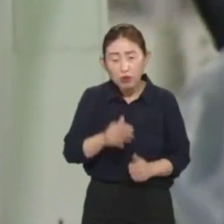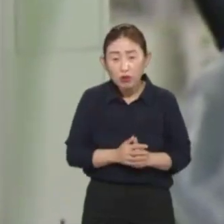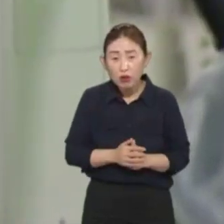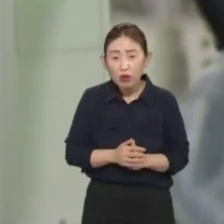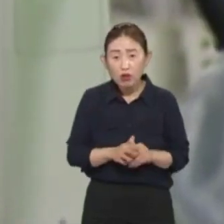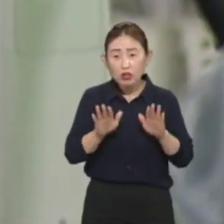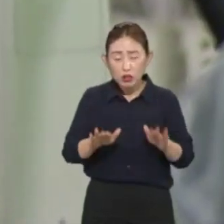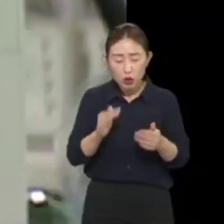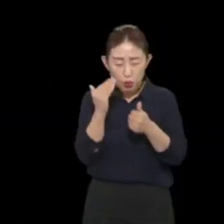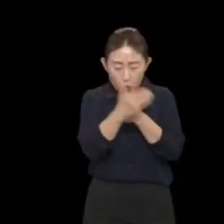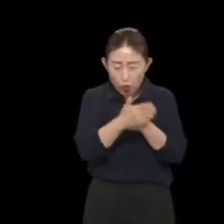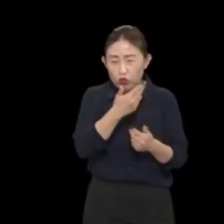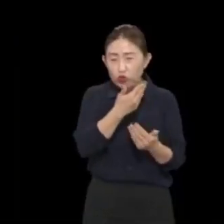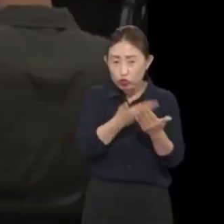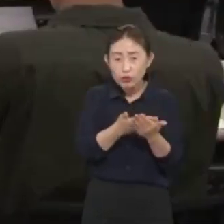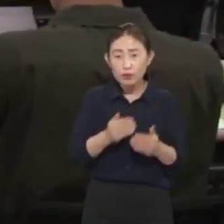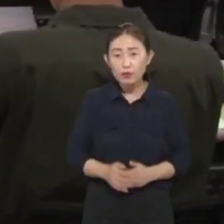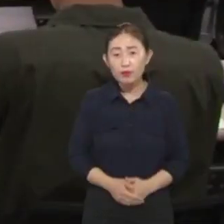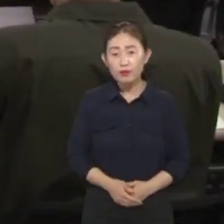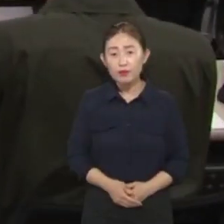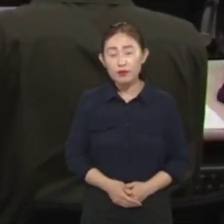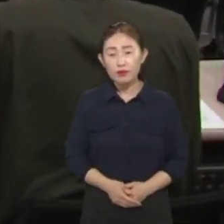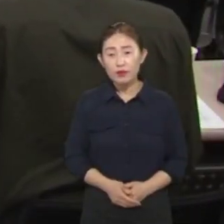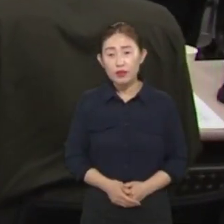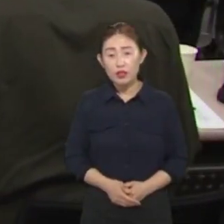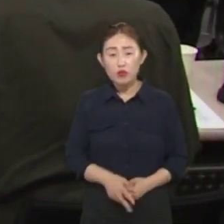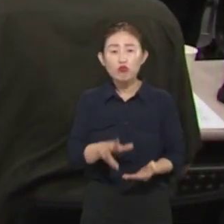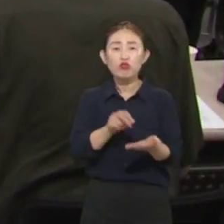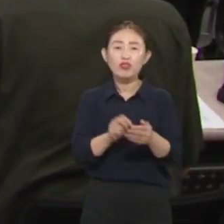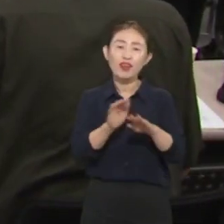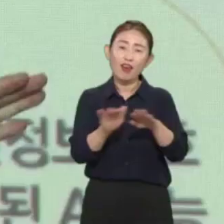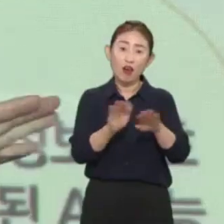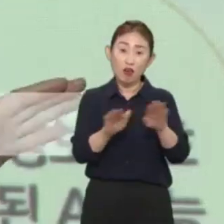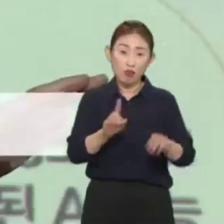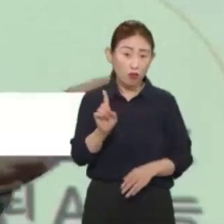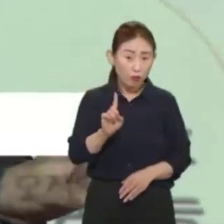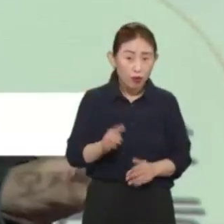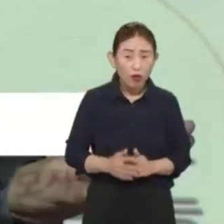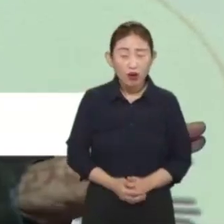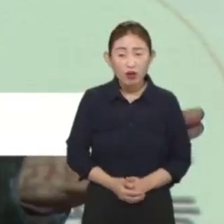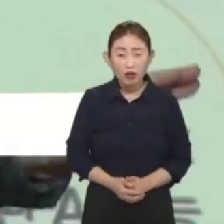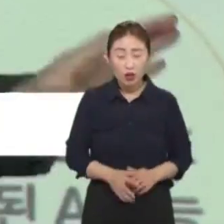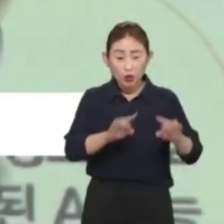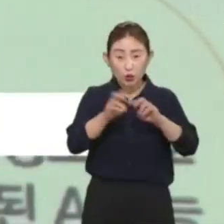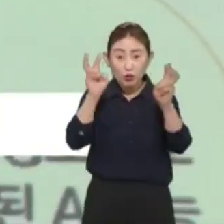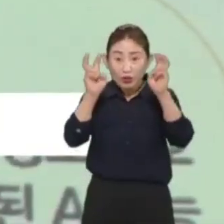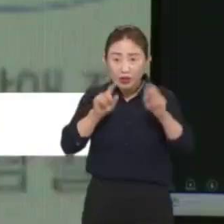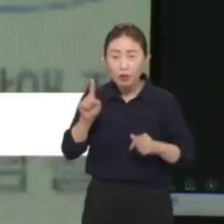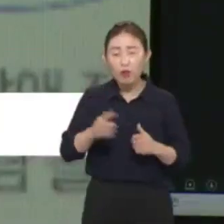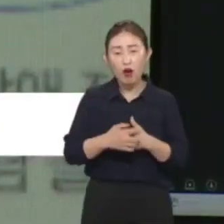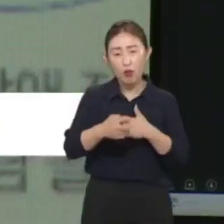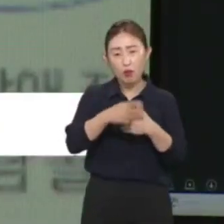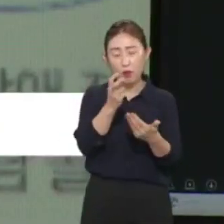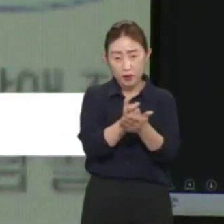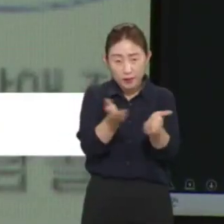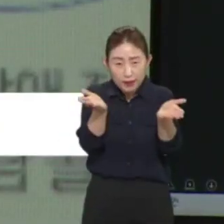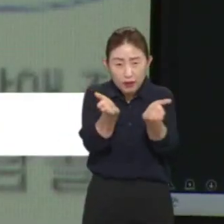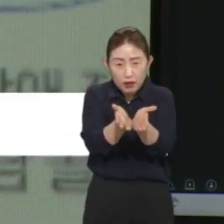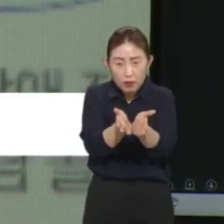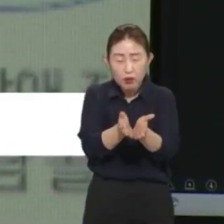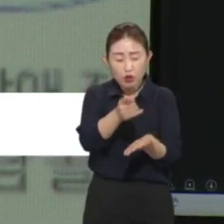무엇보다 보안이 중요합니다. 이 같은 문제를 해결하기 위해 국내 통신사가 의료법 기준에